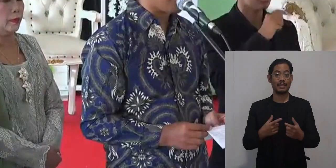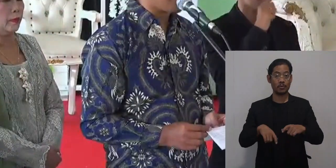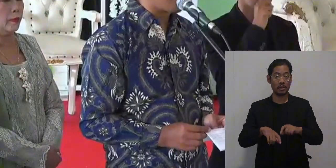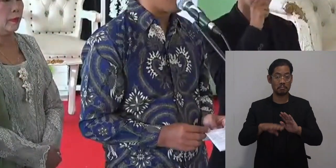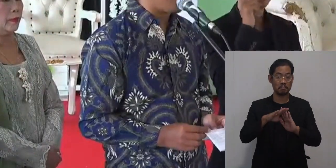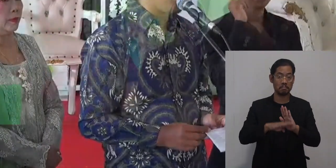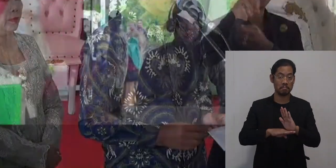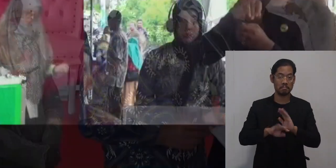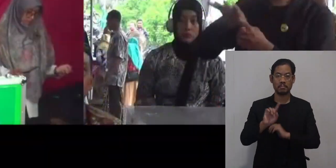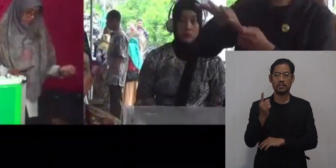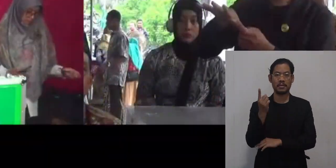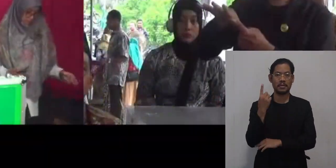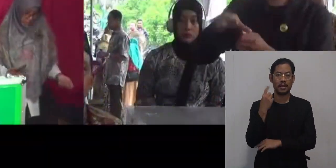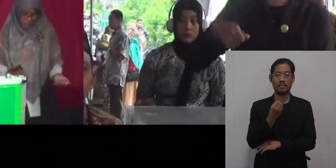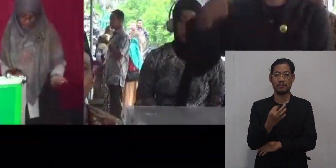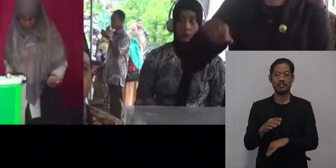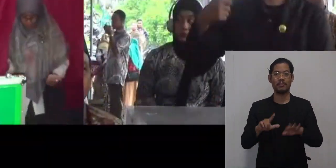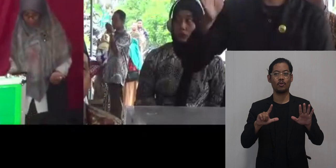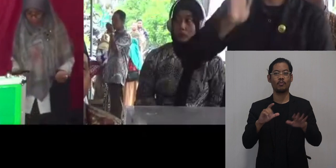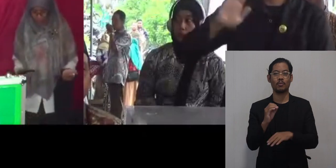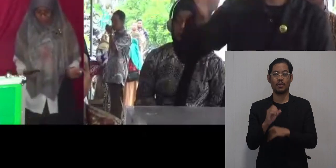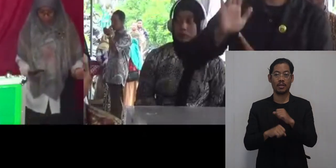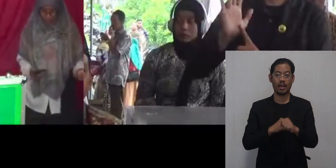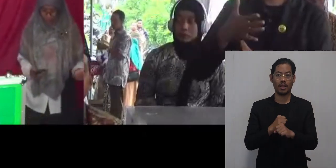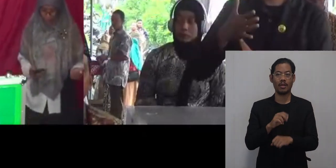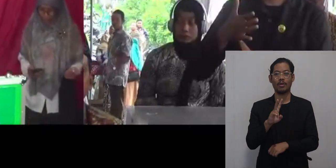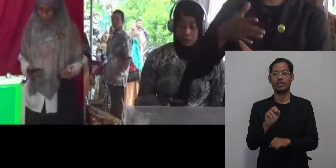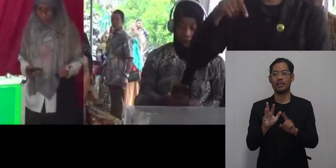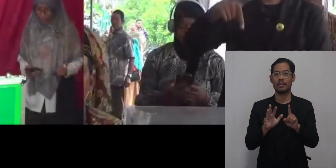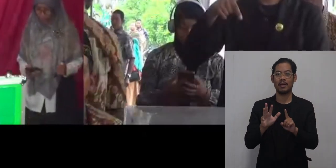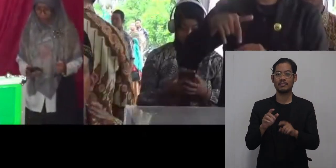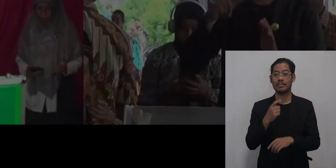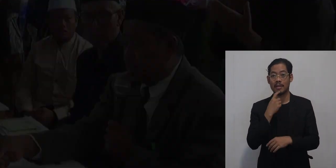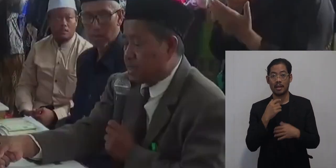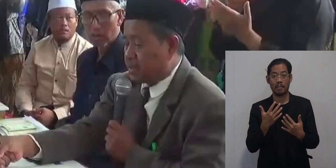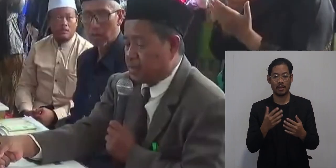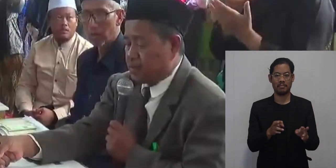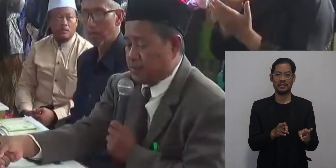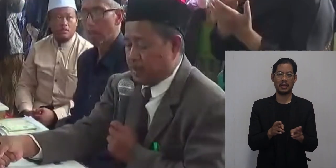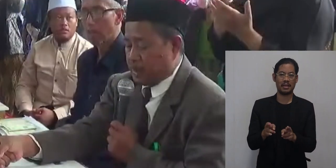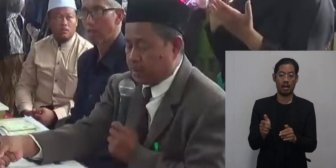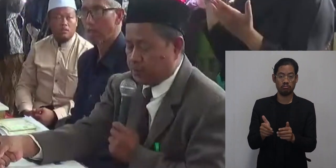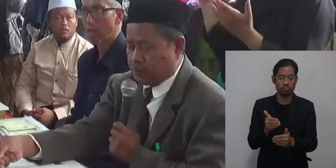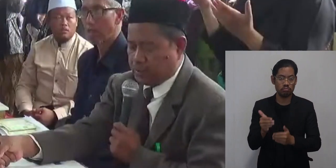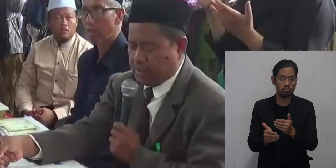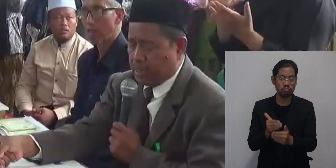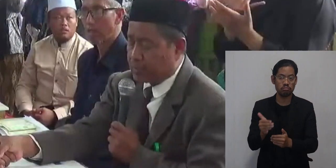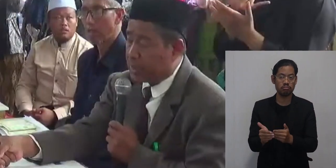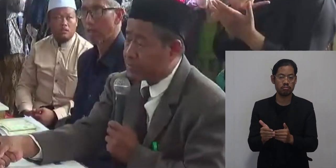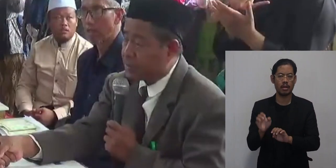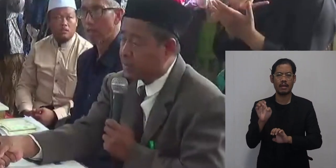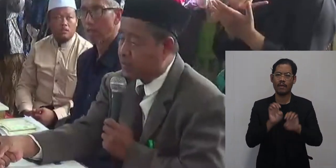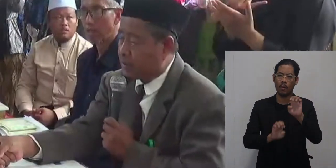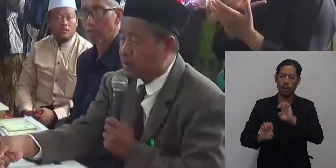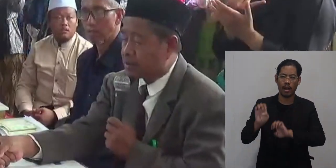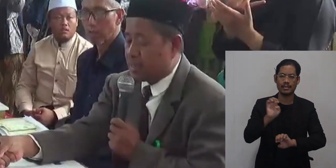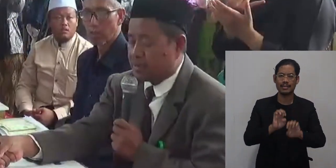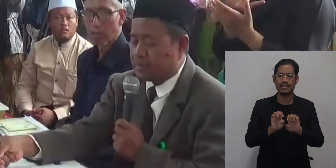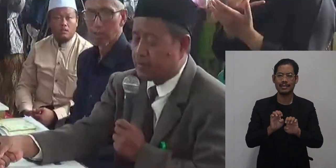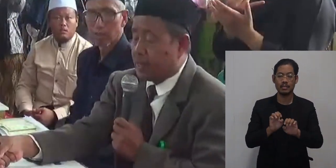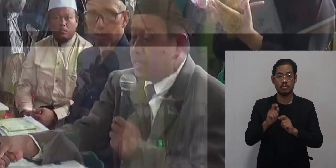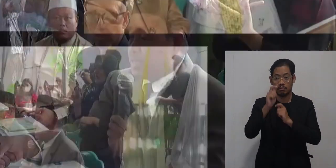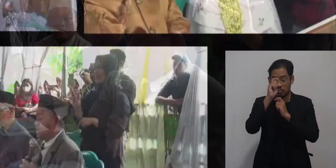Berdasar Peraturan Pemerintah No. 70 Tahun 2019 tentang perencanaan, penyelenggaraan, dan